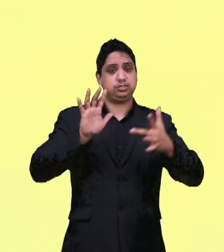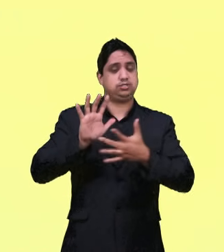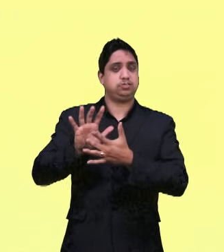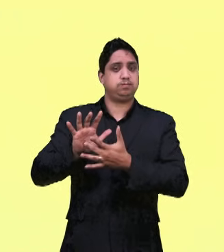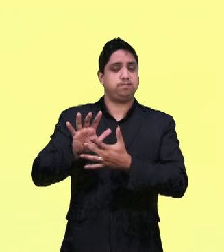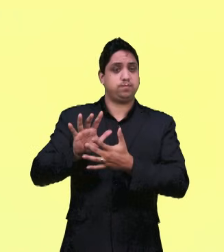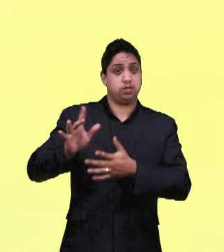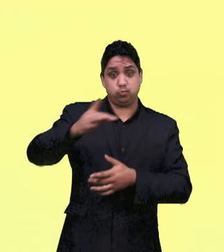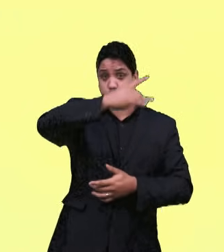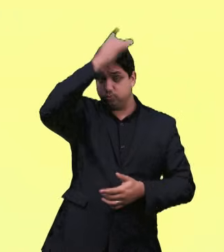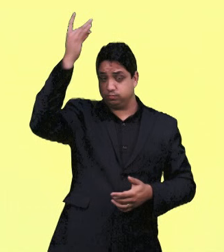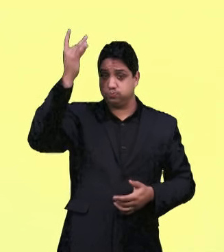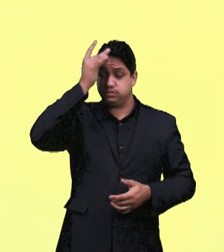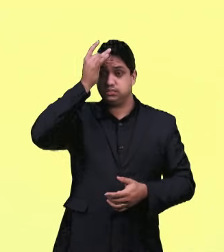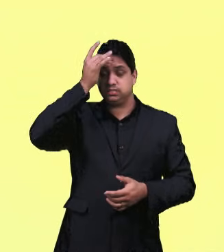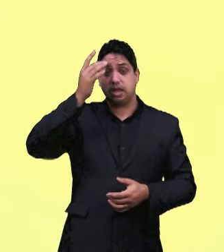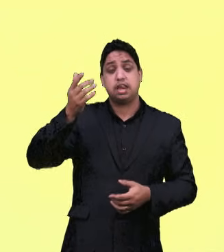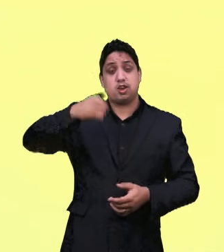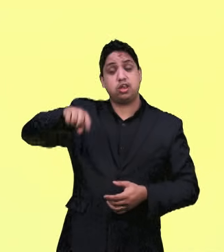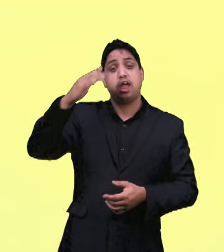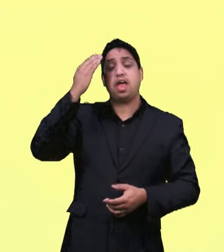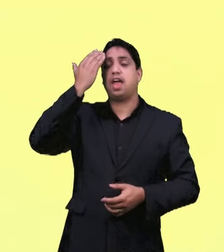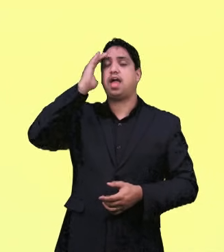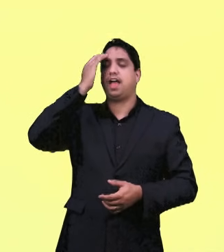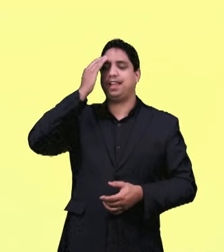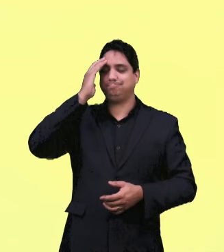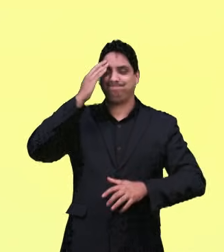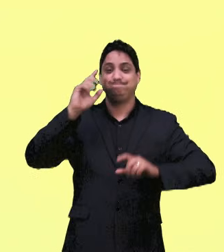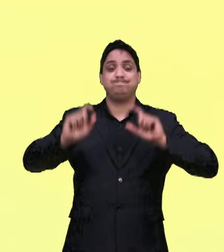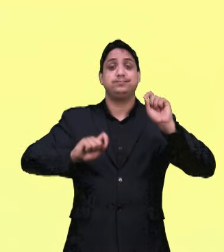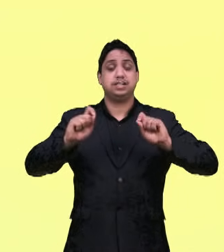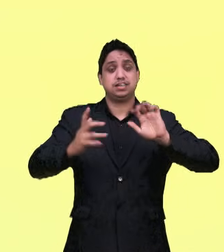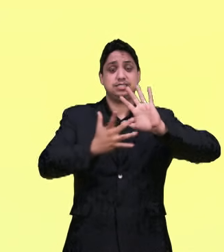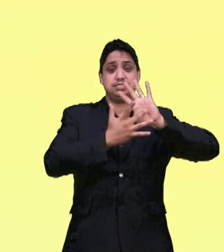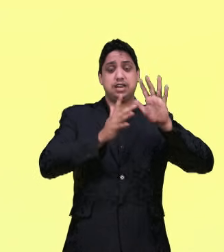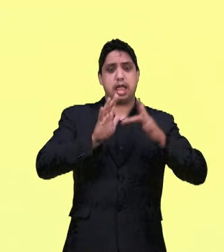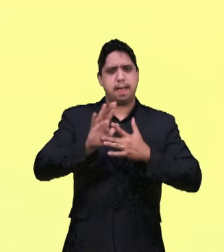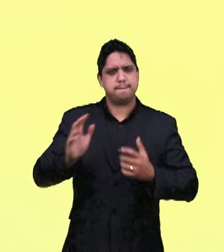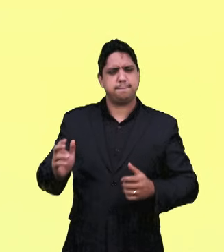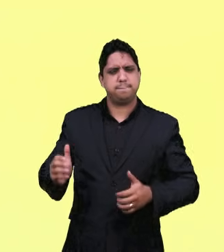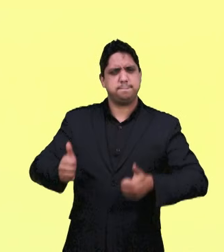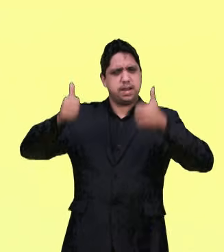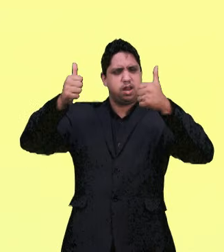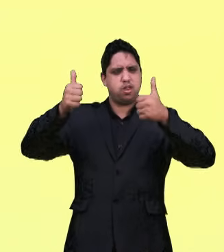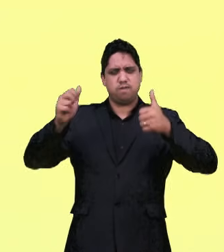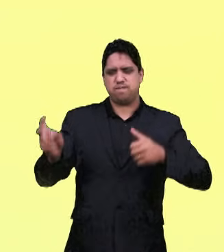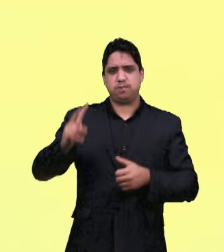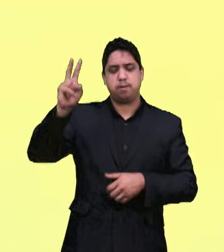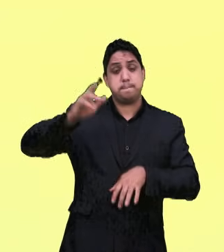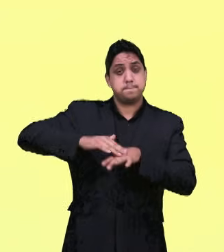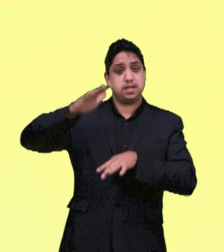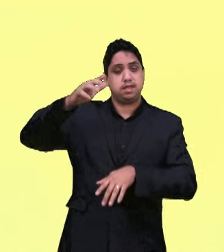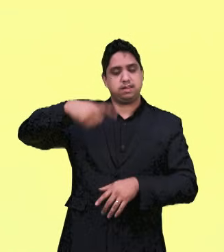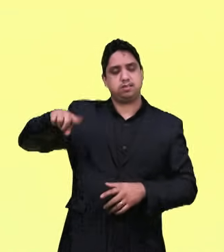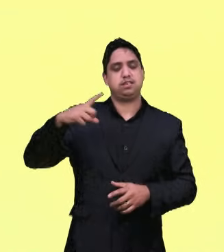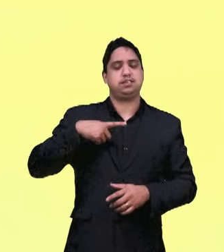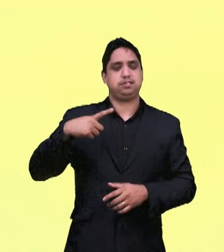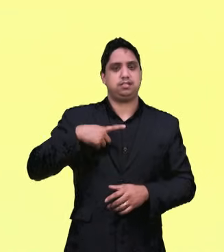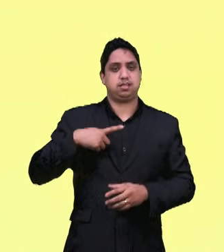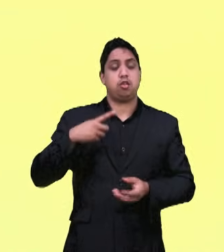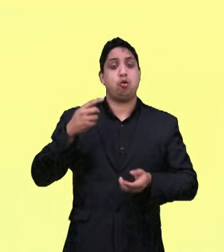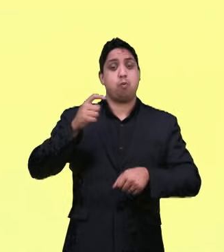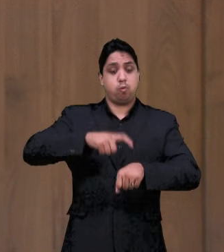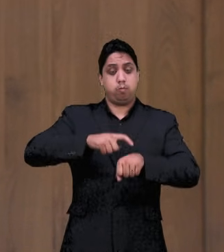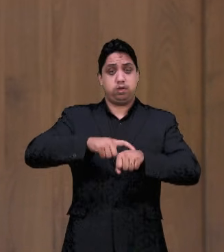Le Saint-Esprit nous a fait comprendre que Jésus est le bien majeur que nous avons.